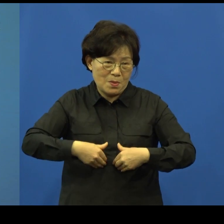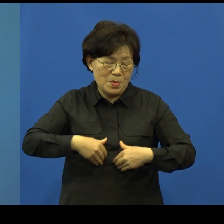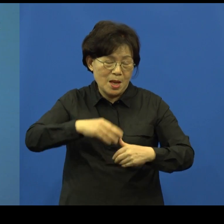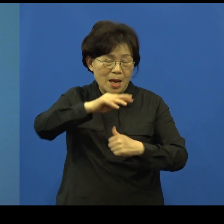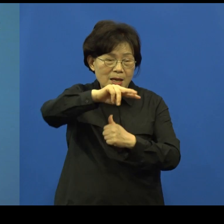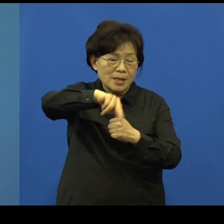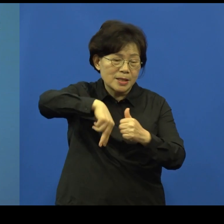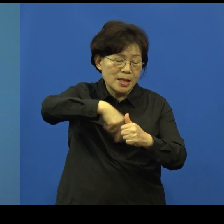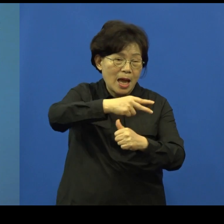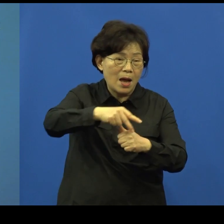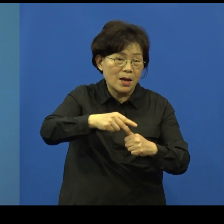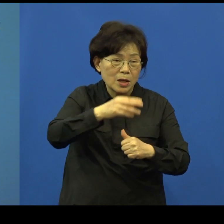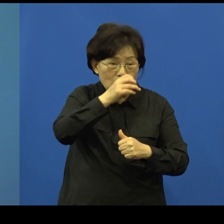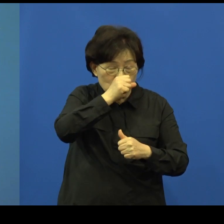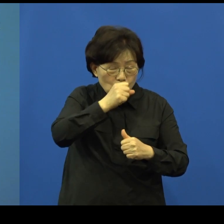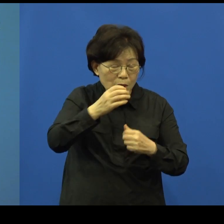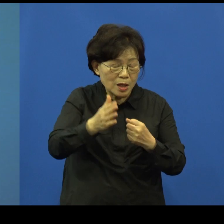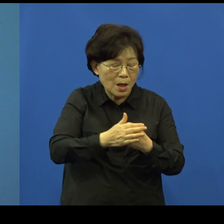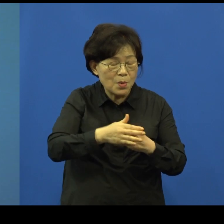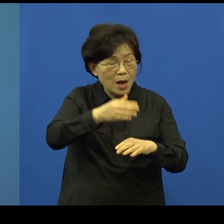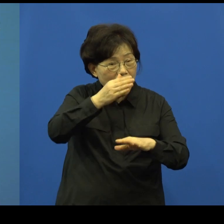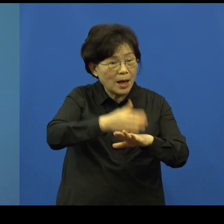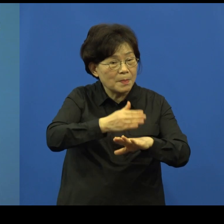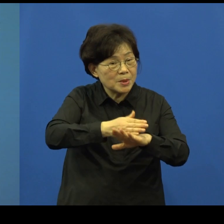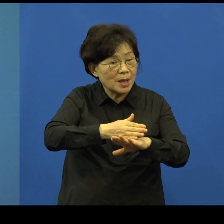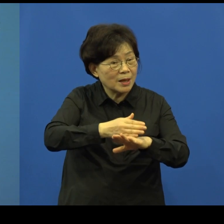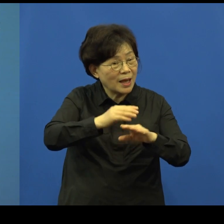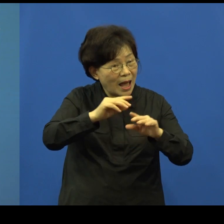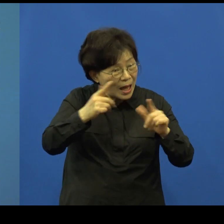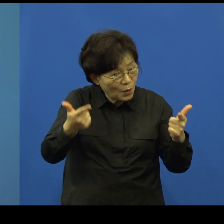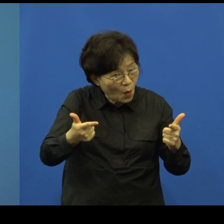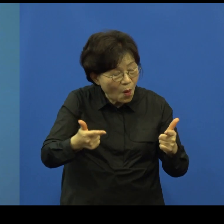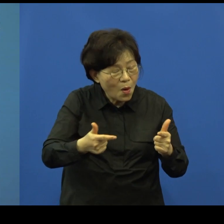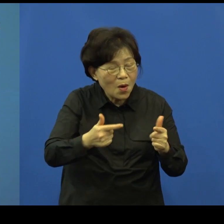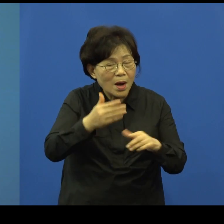상황이 바뀌어서 감사하는 게 아니라 감사하는 순간 상황이 바뀌어져요.